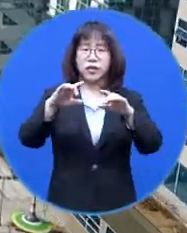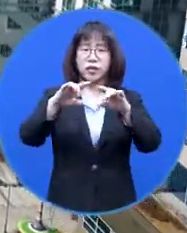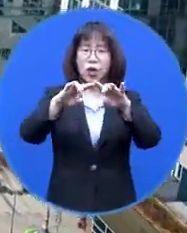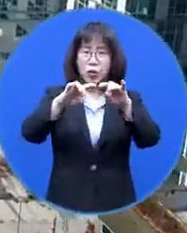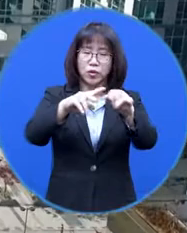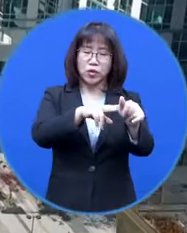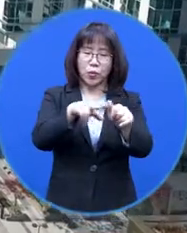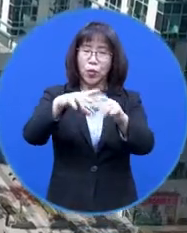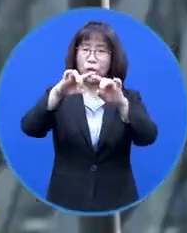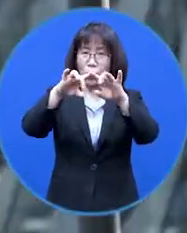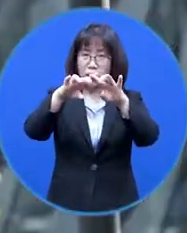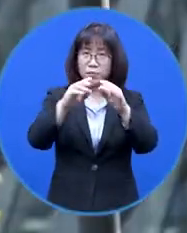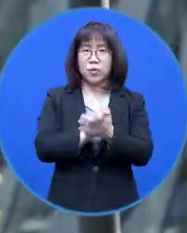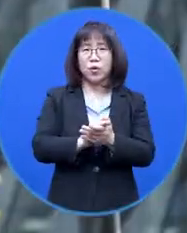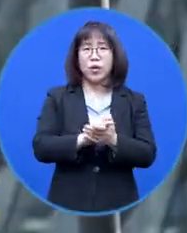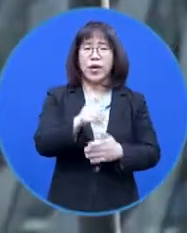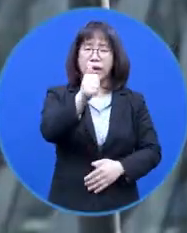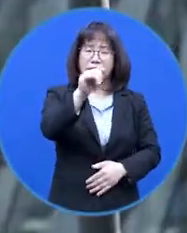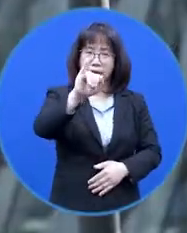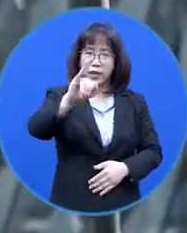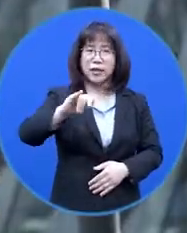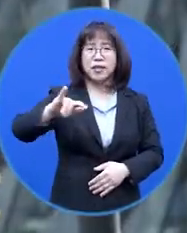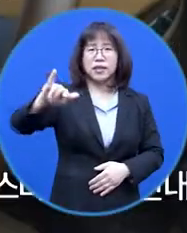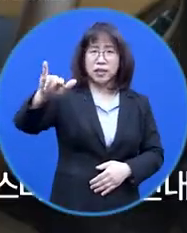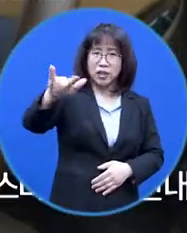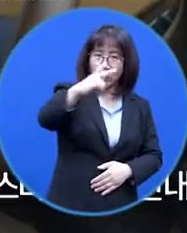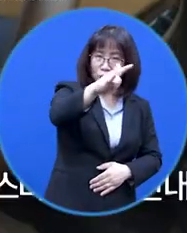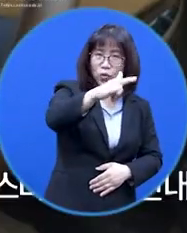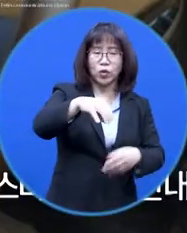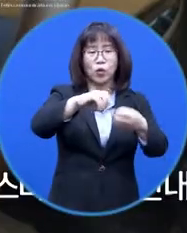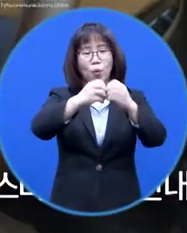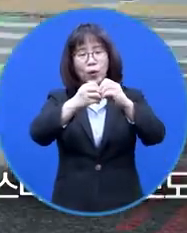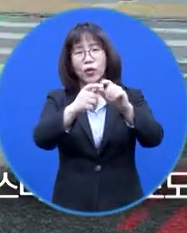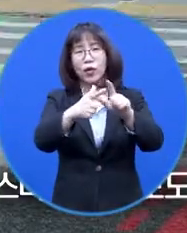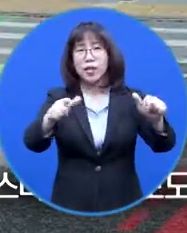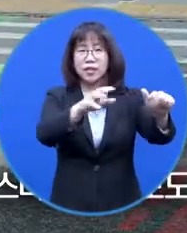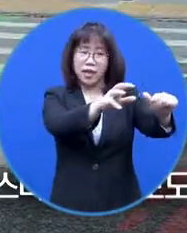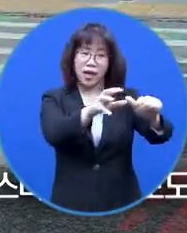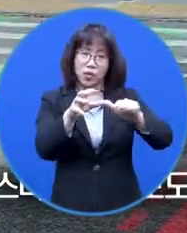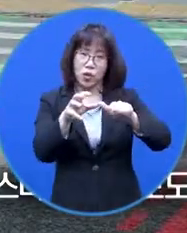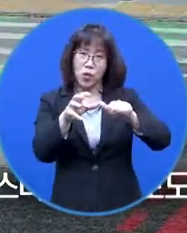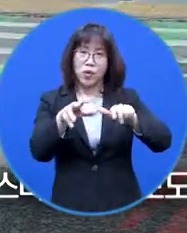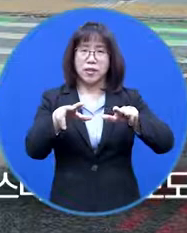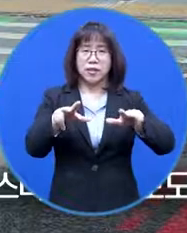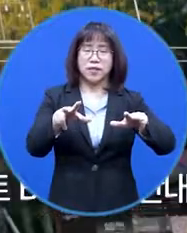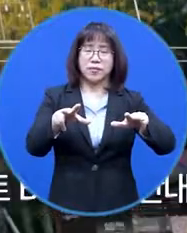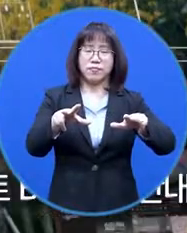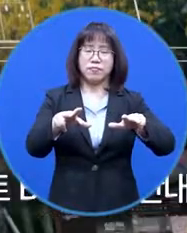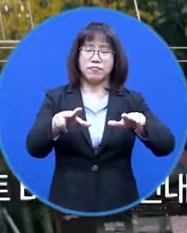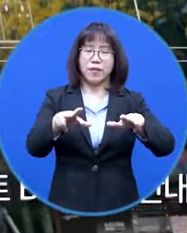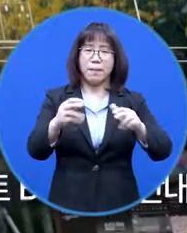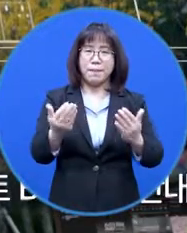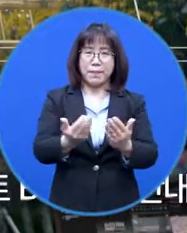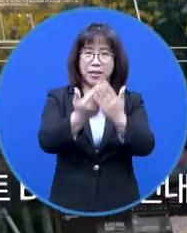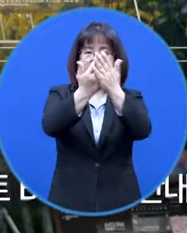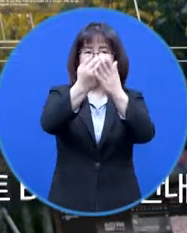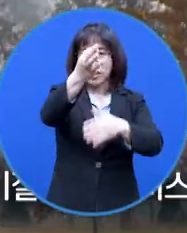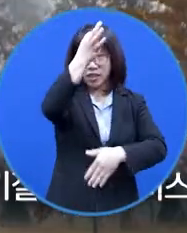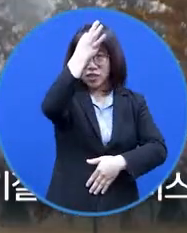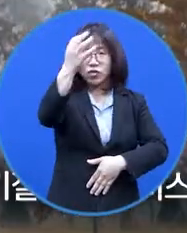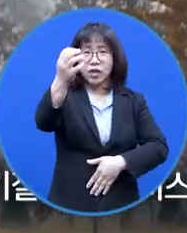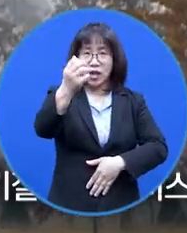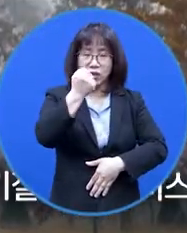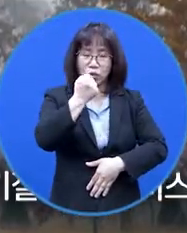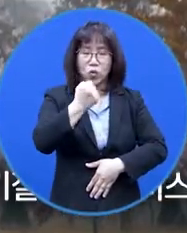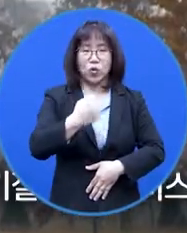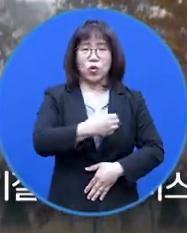사물인터넷, 빅데이터, AI, 드론, 로봇 등을 이용한 이 시대의 필수적인 첨단 기술로 구정에